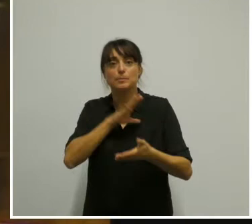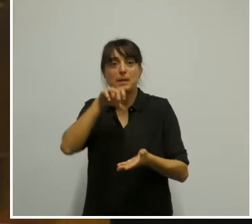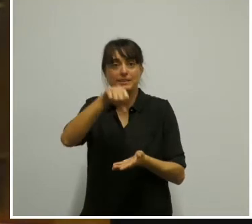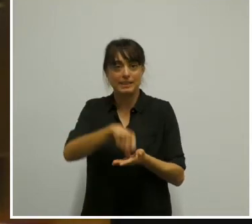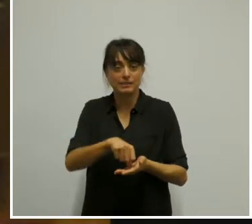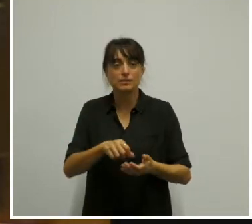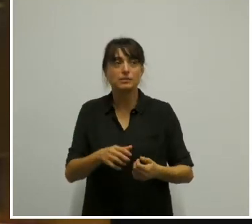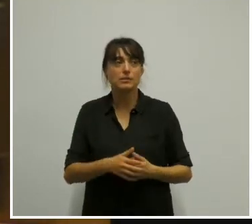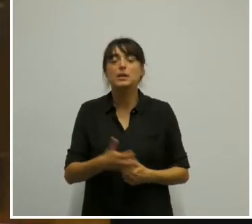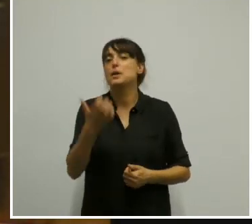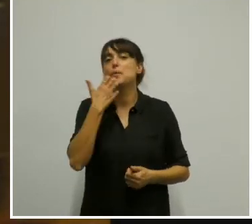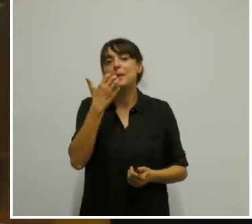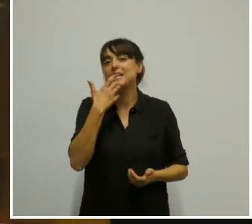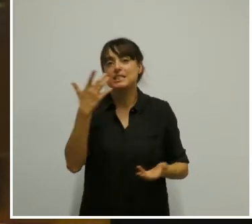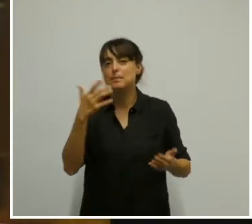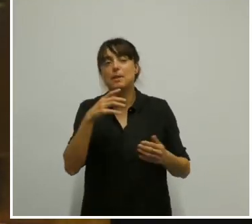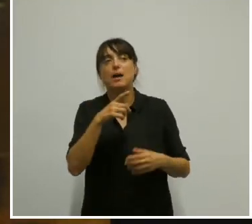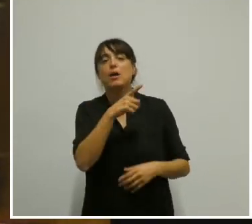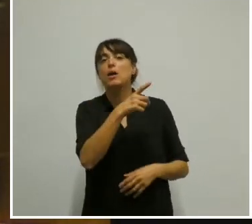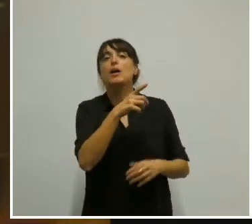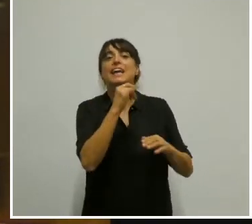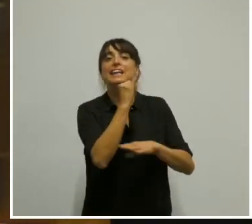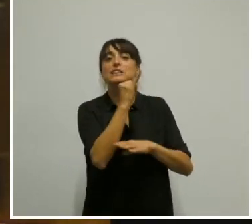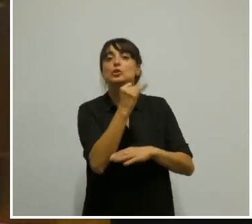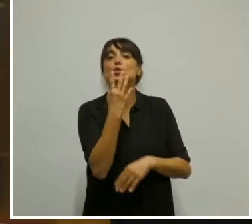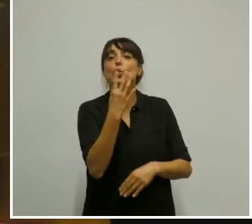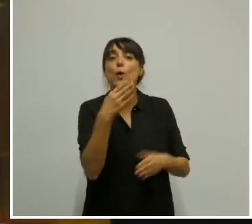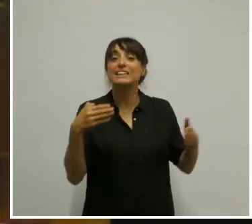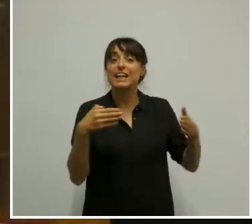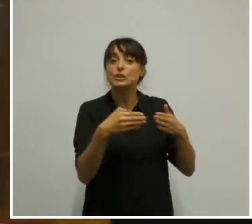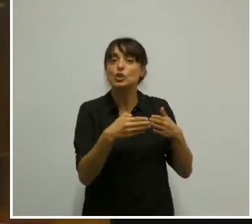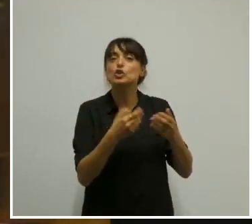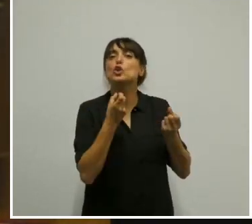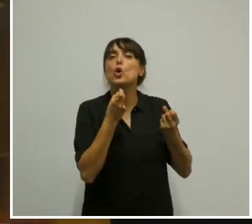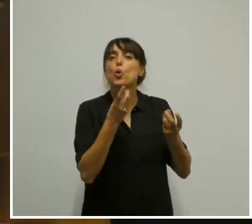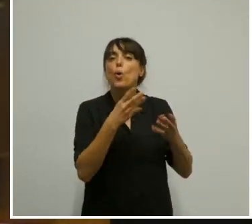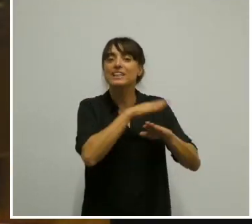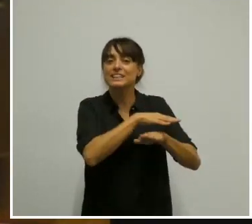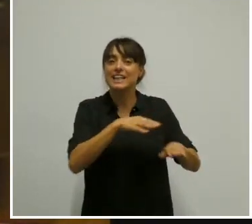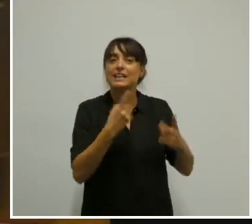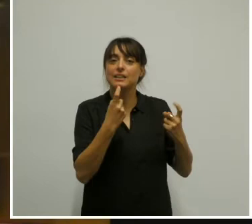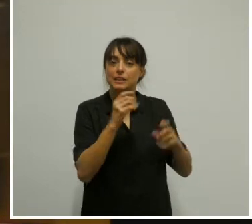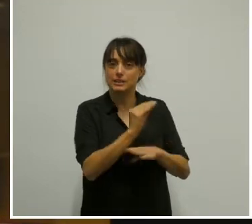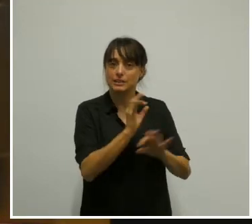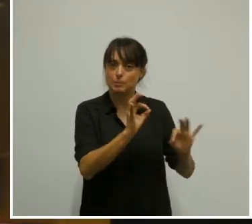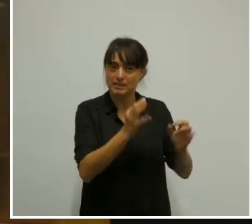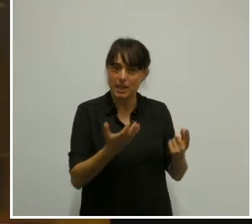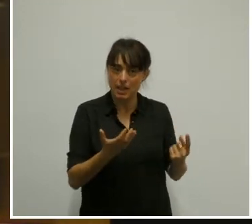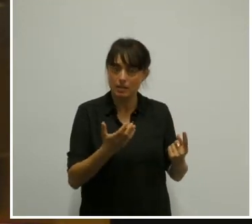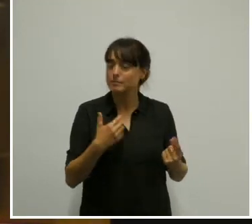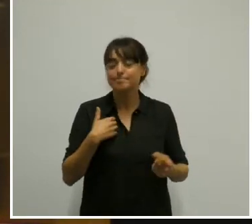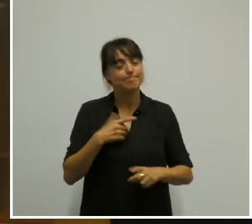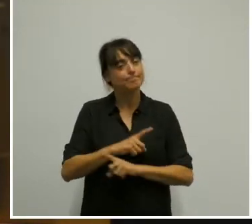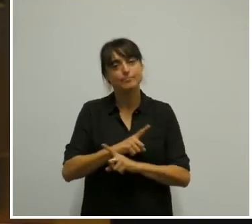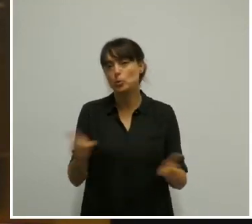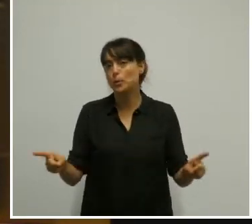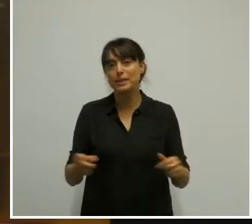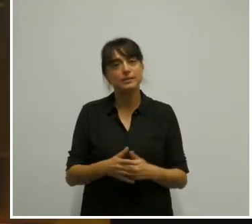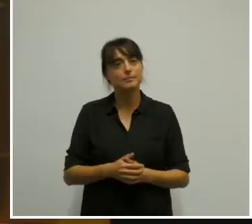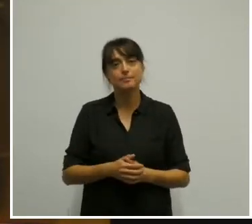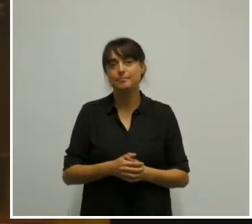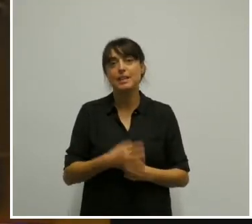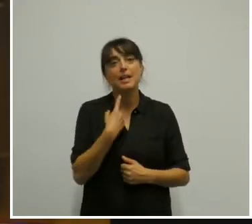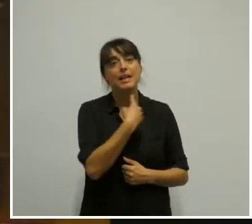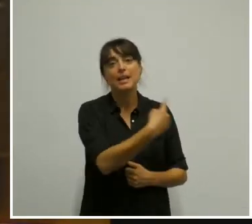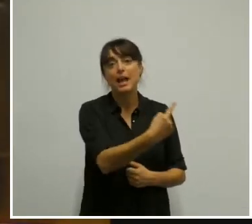NESs hi ha, per exemple, als 4 cantons? No. O sigui, temes de NES mai es poden donar les dades concretes dels centres